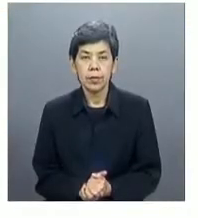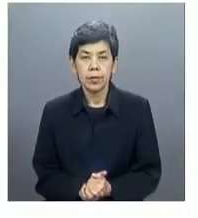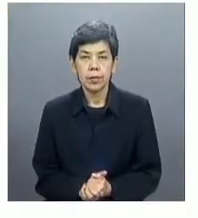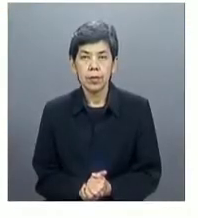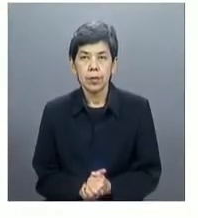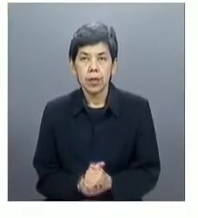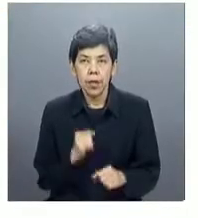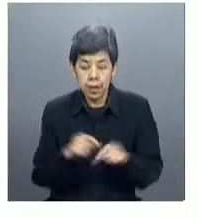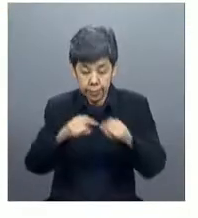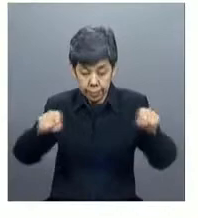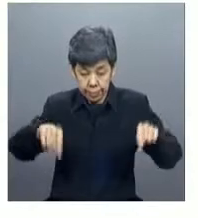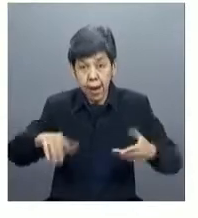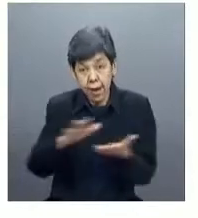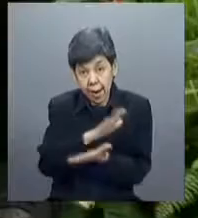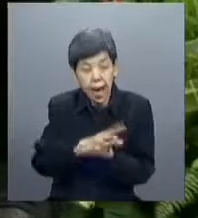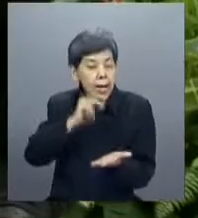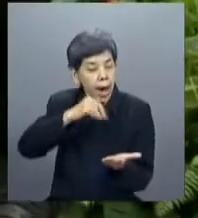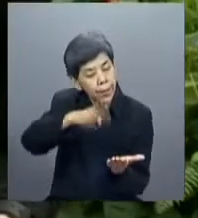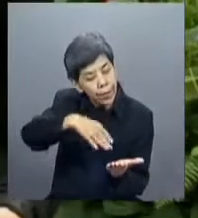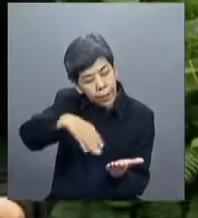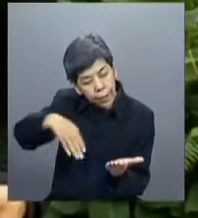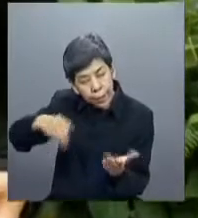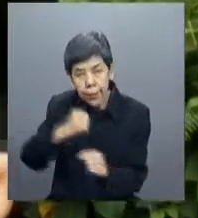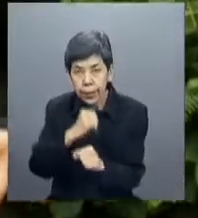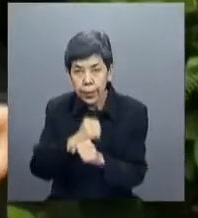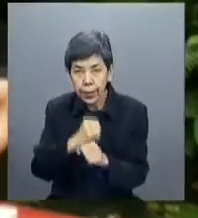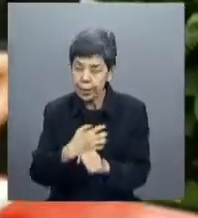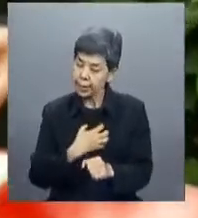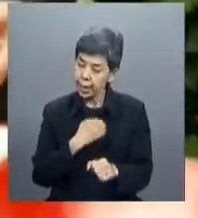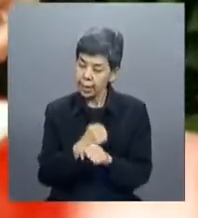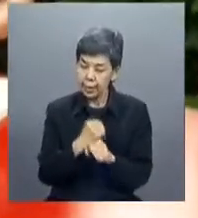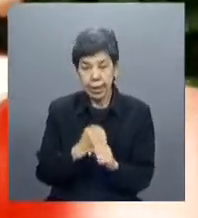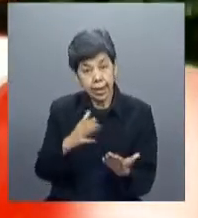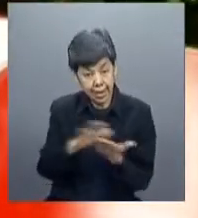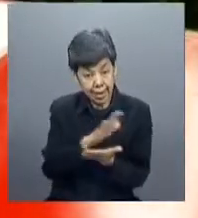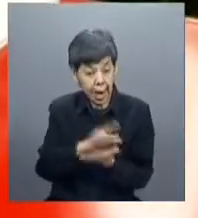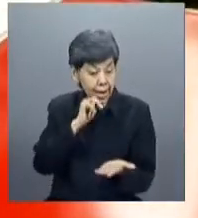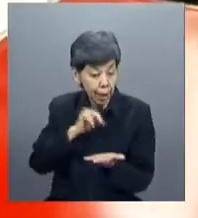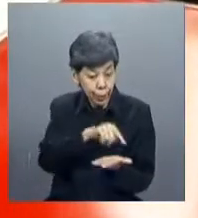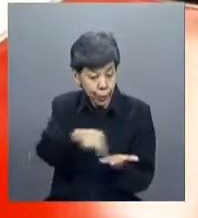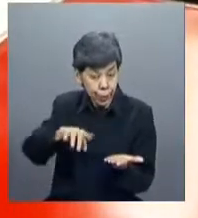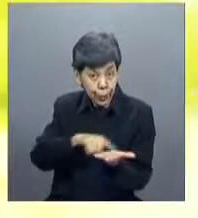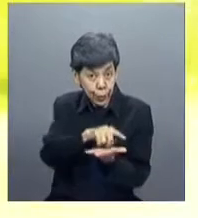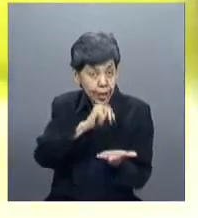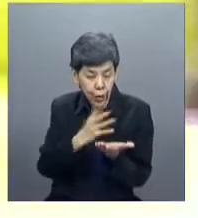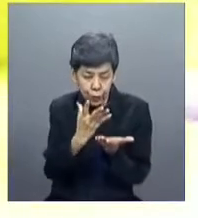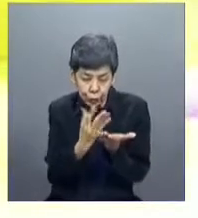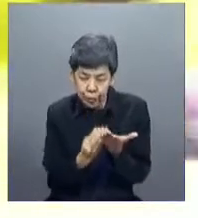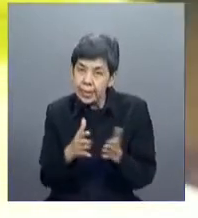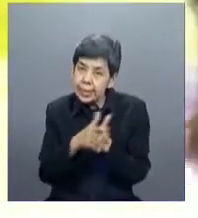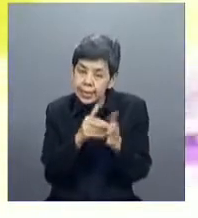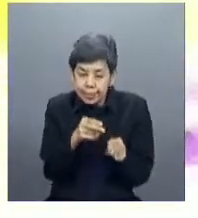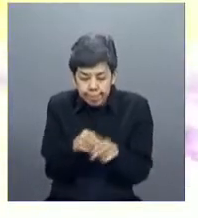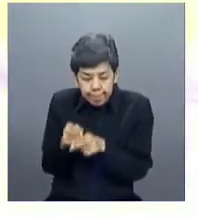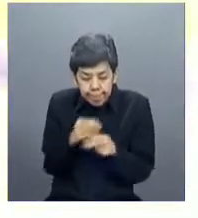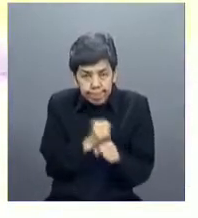ลงน้ำบนกระดาษให้ชุ่มก่อนตวัดผู้กันสาดสีตามตำแหน่งที่ต้องการขนาดกระดาษยังเปียกให้สีไหลซึมประสานกันอย่างอิสระ